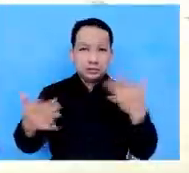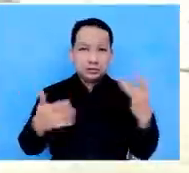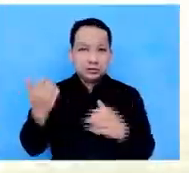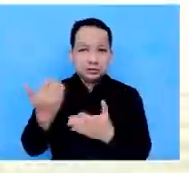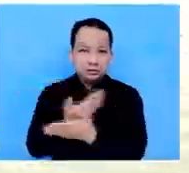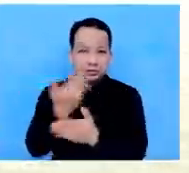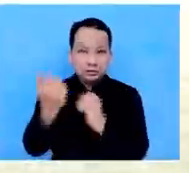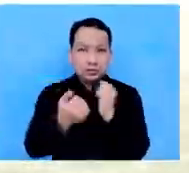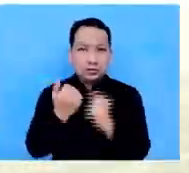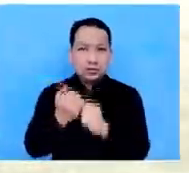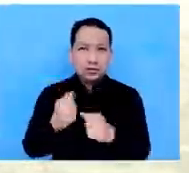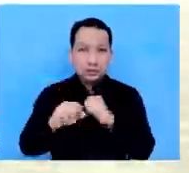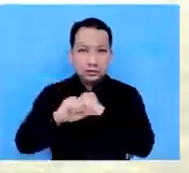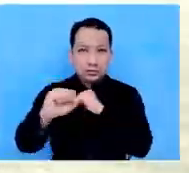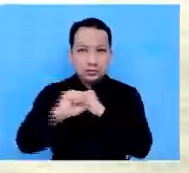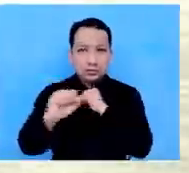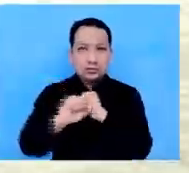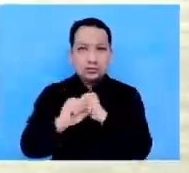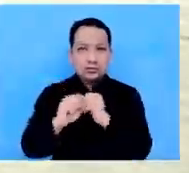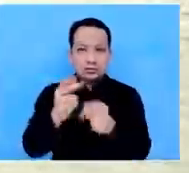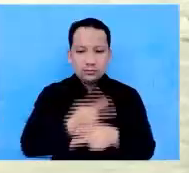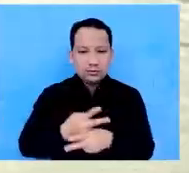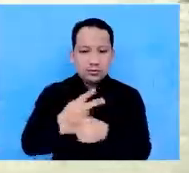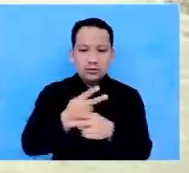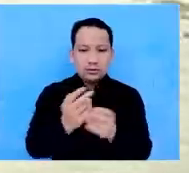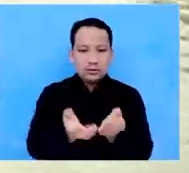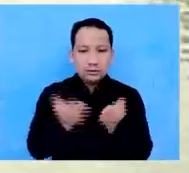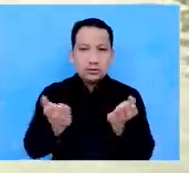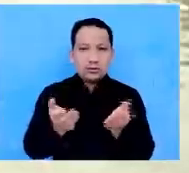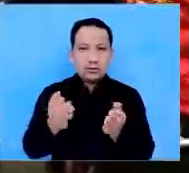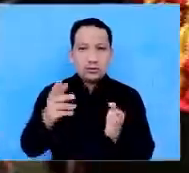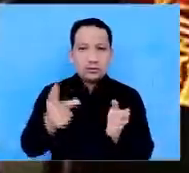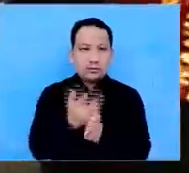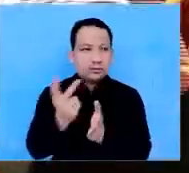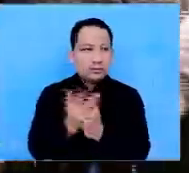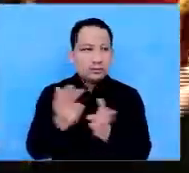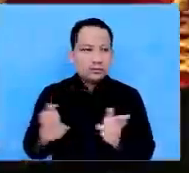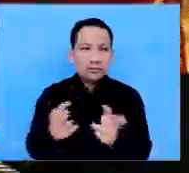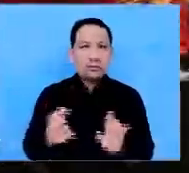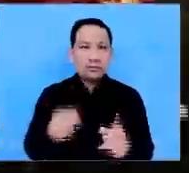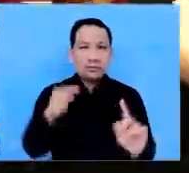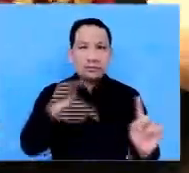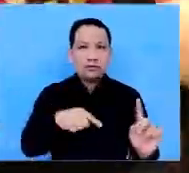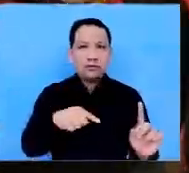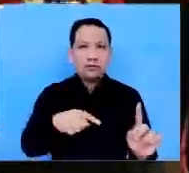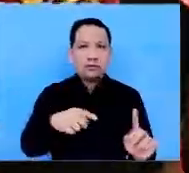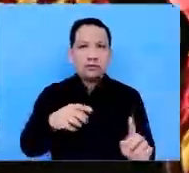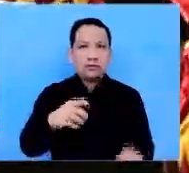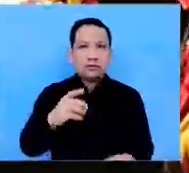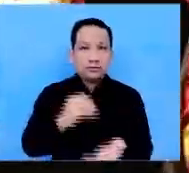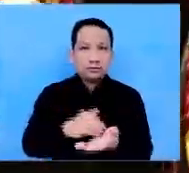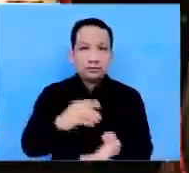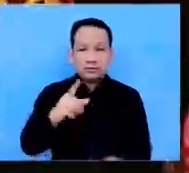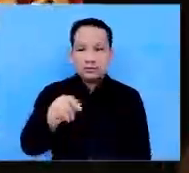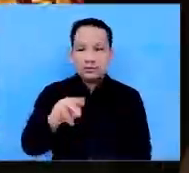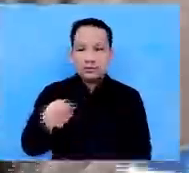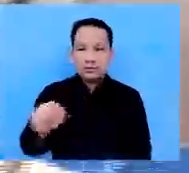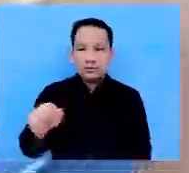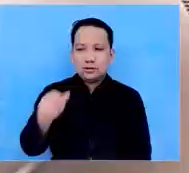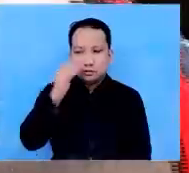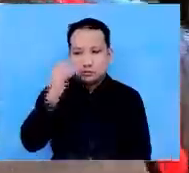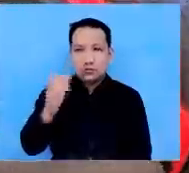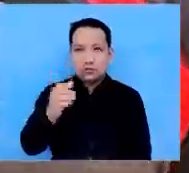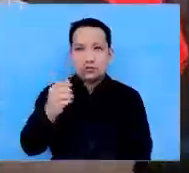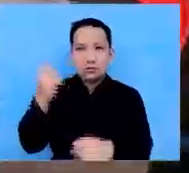na isulong ang pangangalaga sa Pasig River. Para naman kay Dr. Tina Cruz na halos 20 dekada ng boat